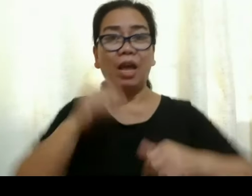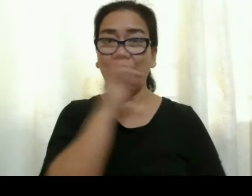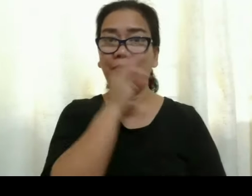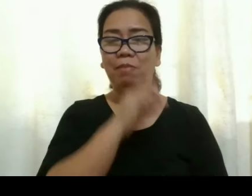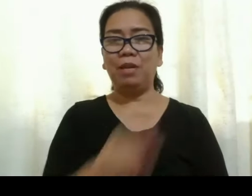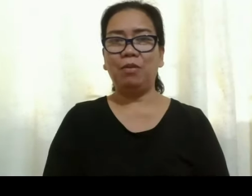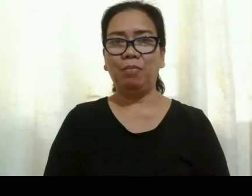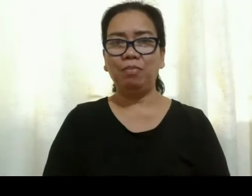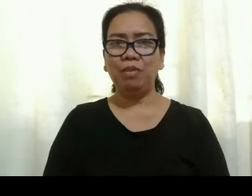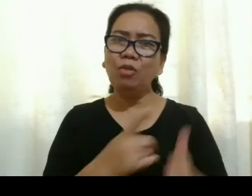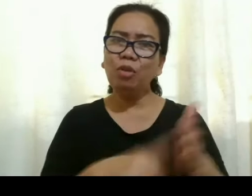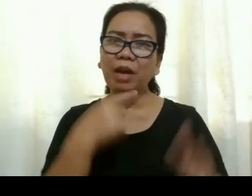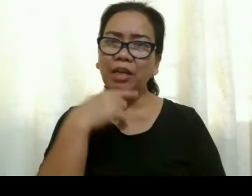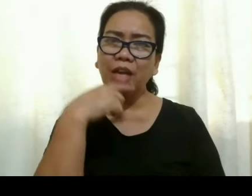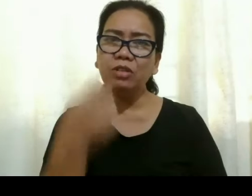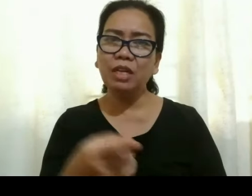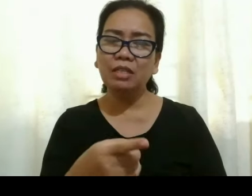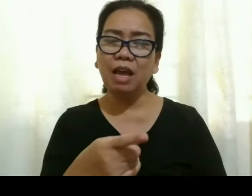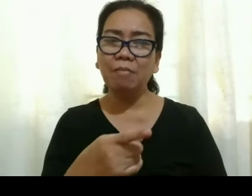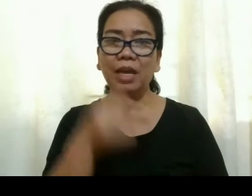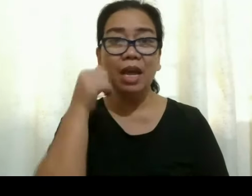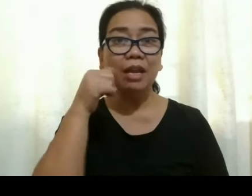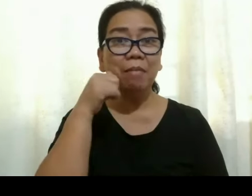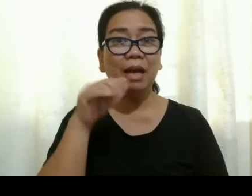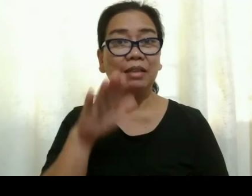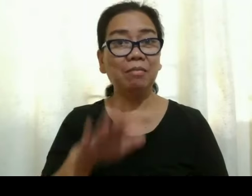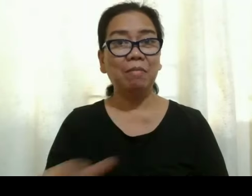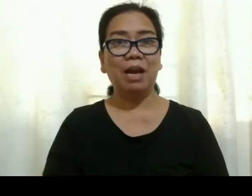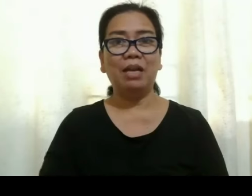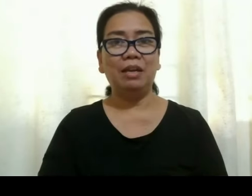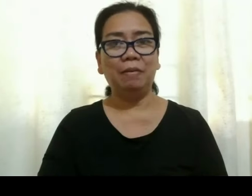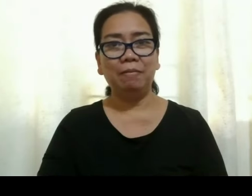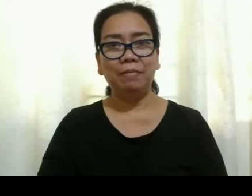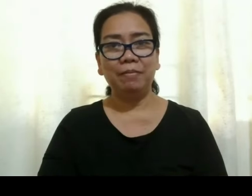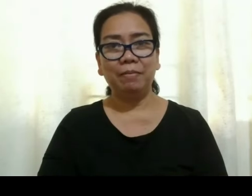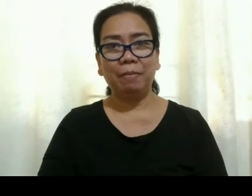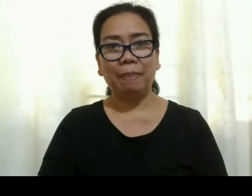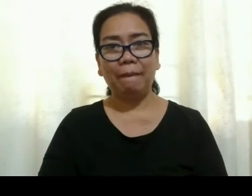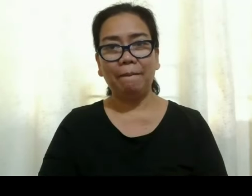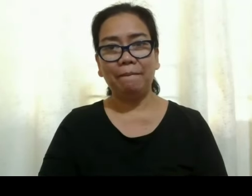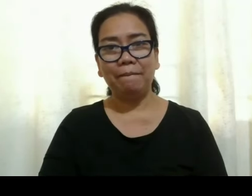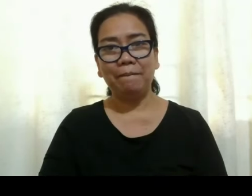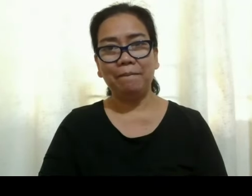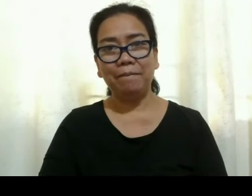na tayo ay Pilipino. Ano naman kaya yung sinasabi ng batang babae?